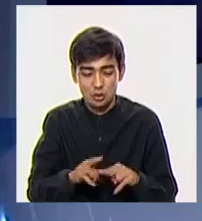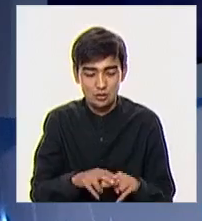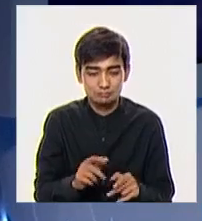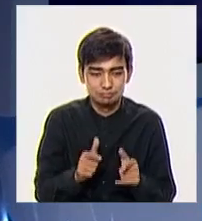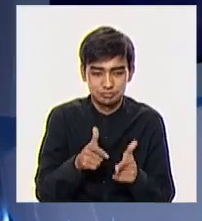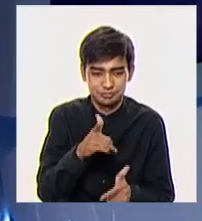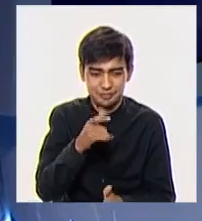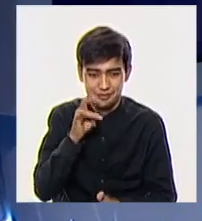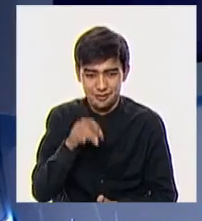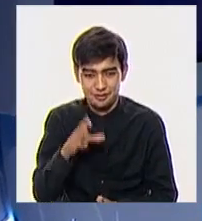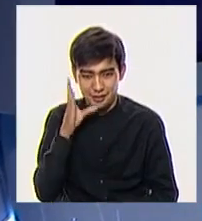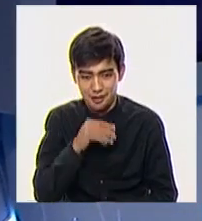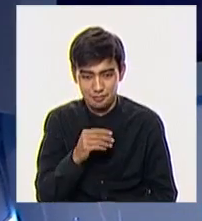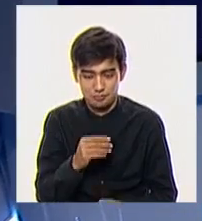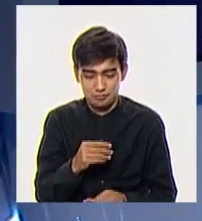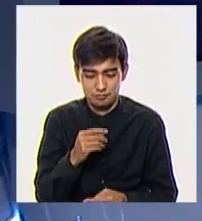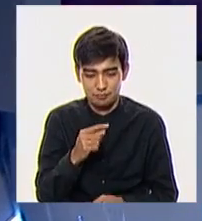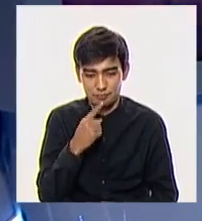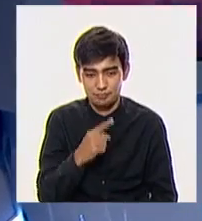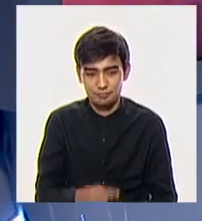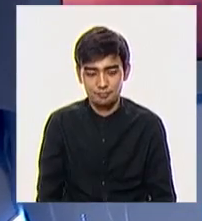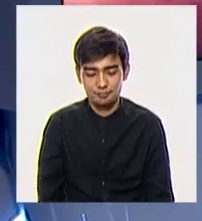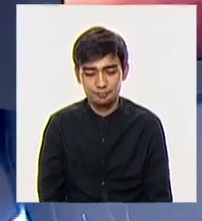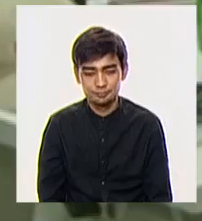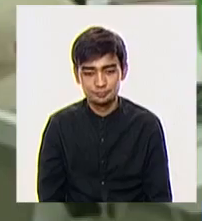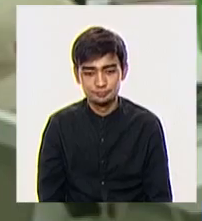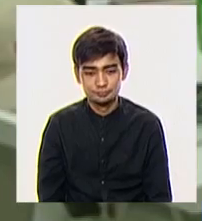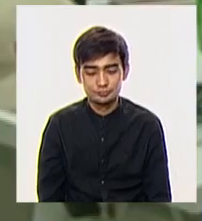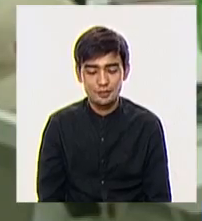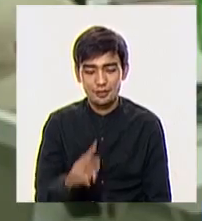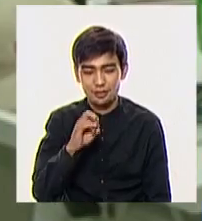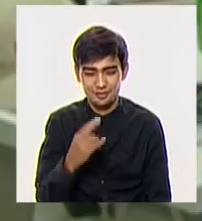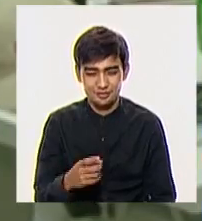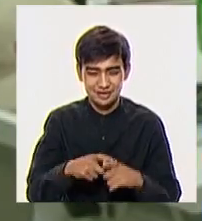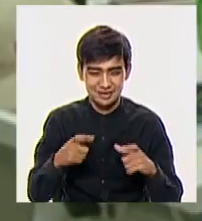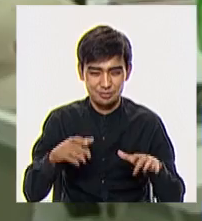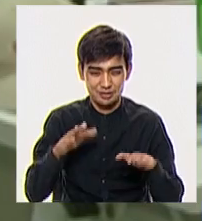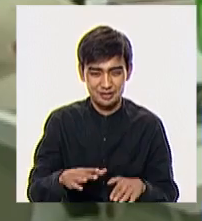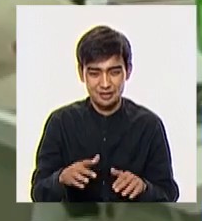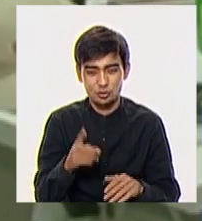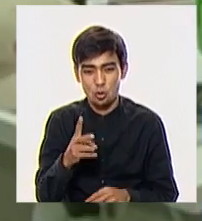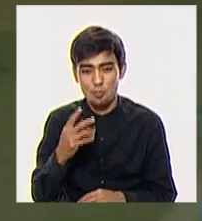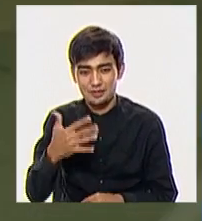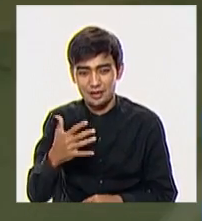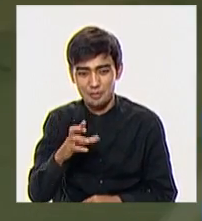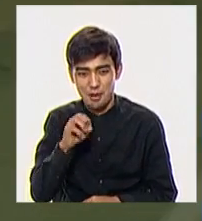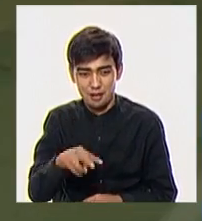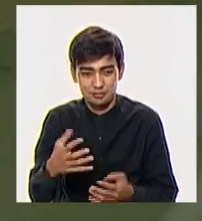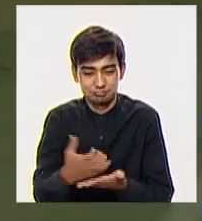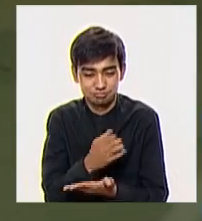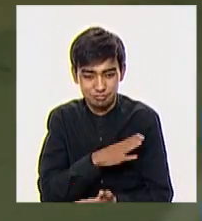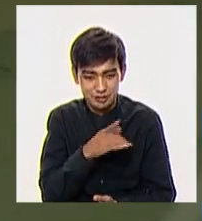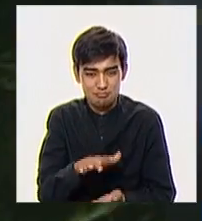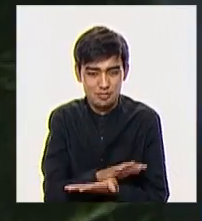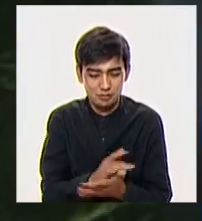грантқа түсуге мүмкіндігі жоғары екенін айтады. Ұлттық бірыңғай тестілеуден шекті 50 ұпайды жинаған талапкердің де